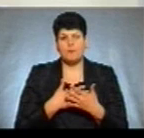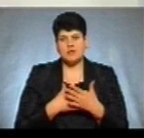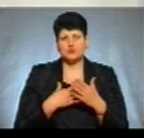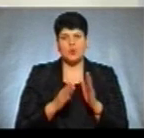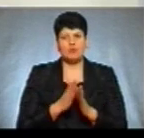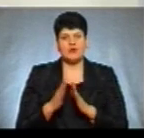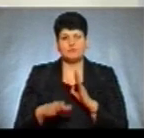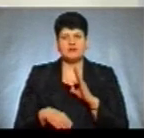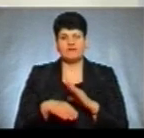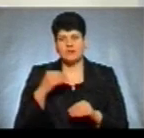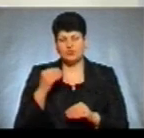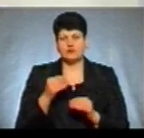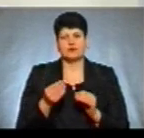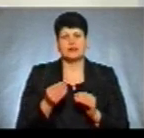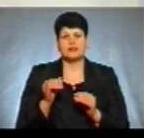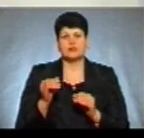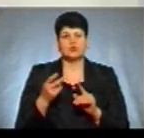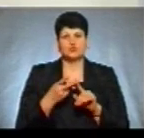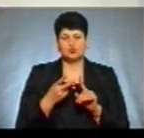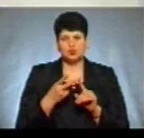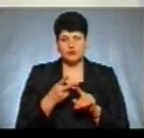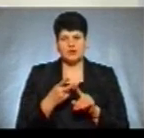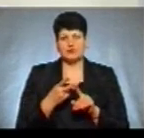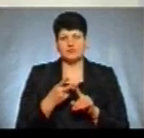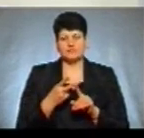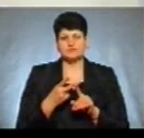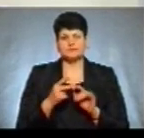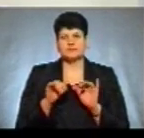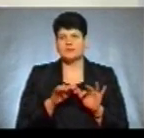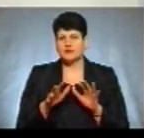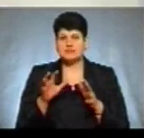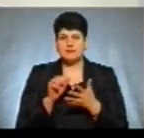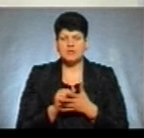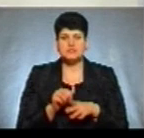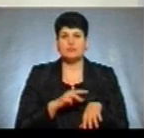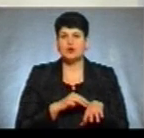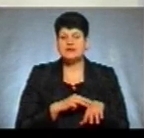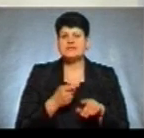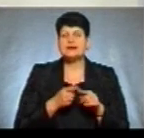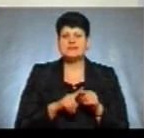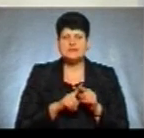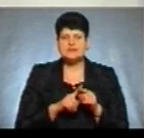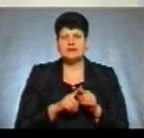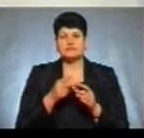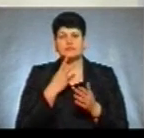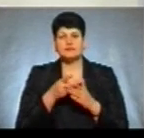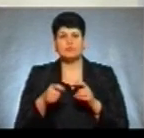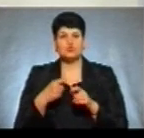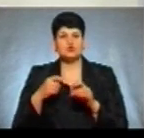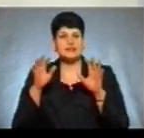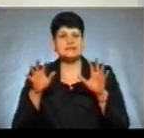процес, під час самих виборів. Другий функціонал, яким займається поліція, це реагує на можливі порушення